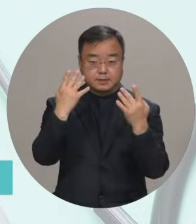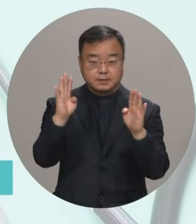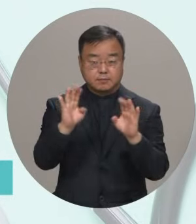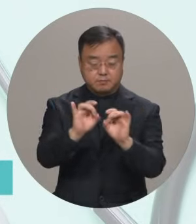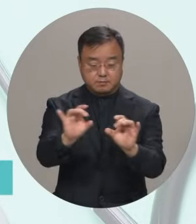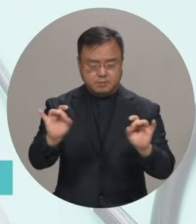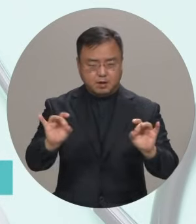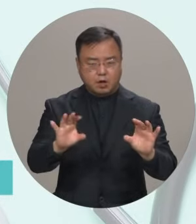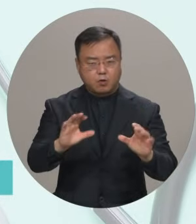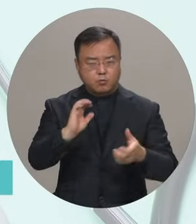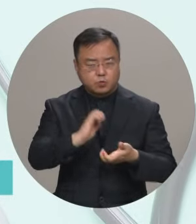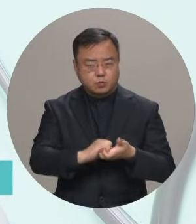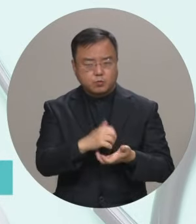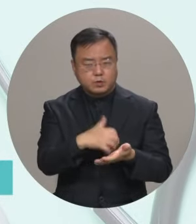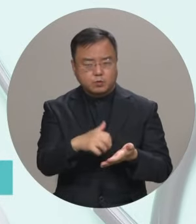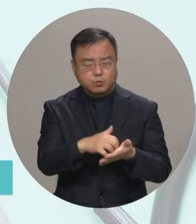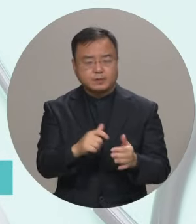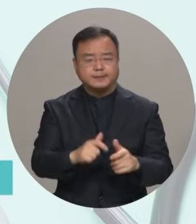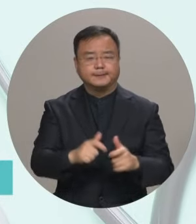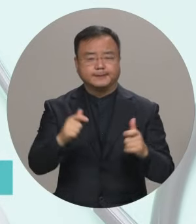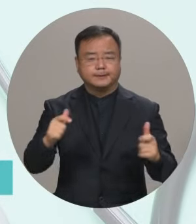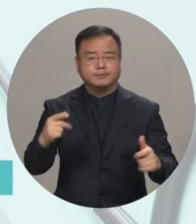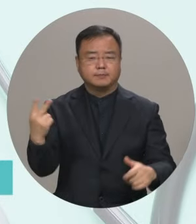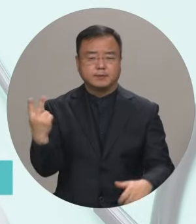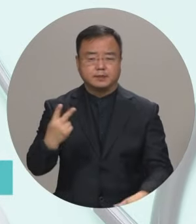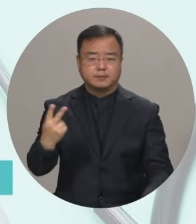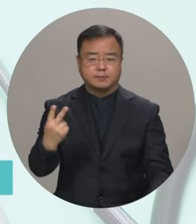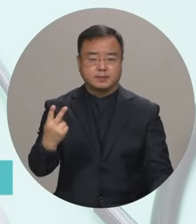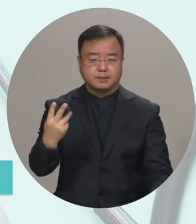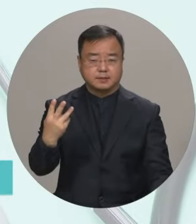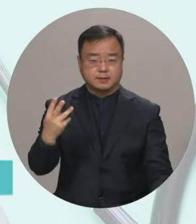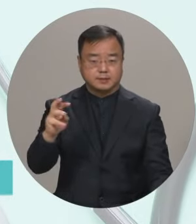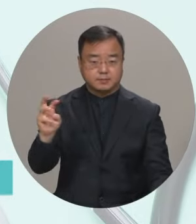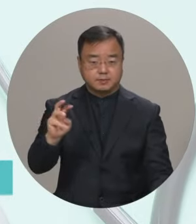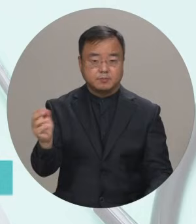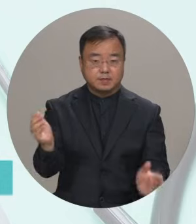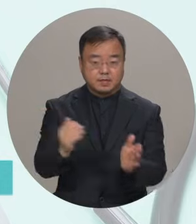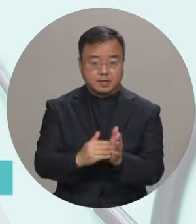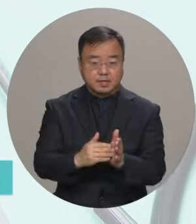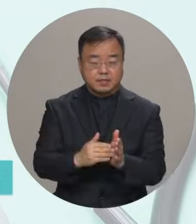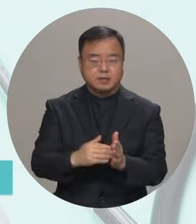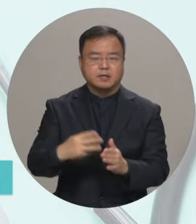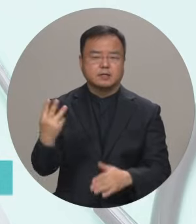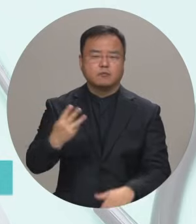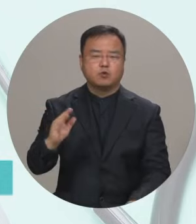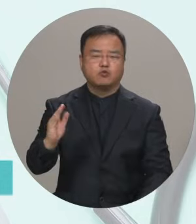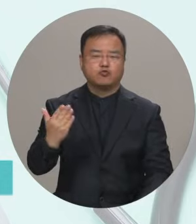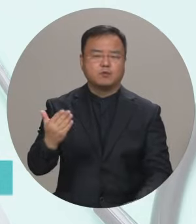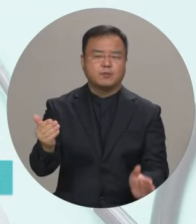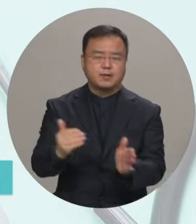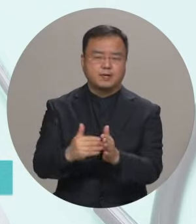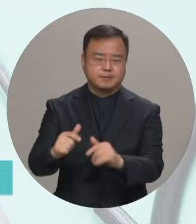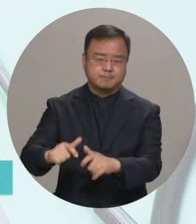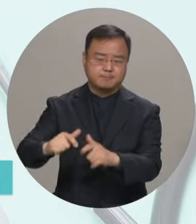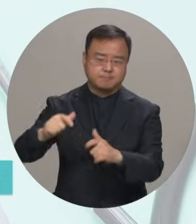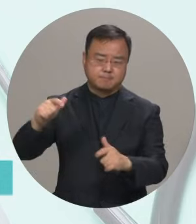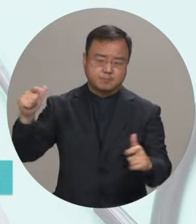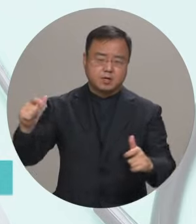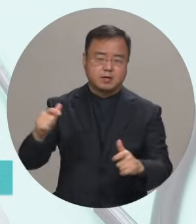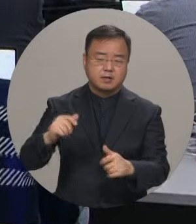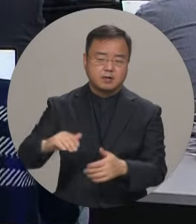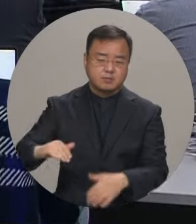늘려 2013학년도까지 최소 2,700여 명에서 최대 3,900여 명까지 추가 증언하기를